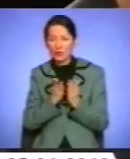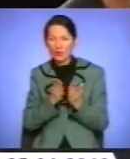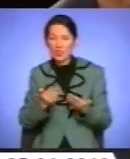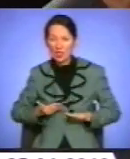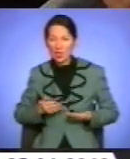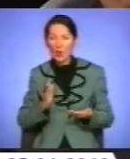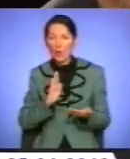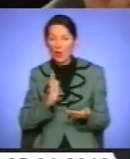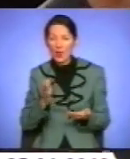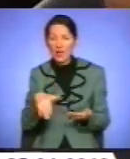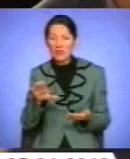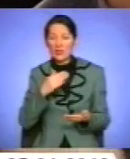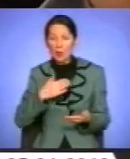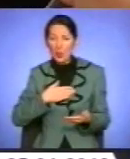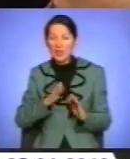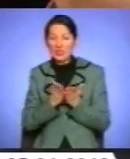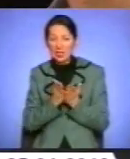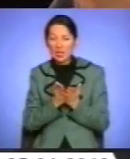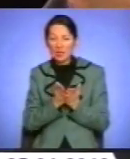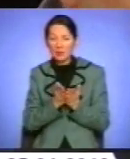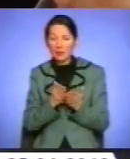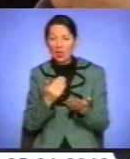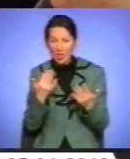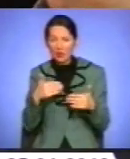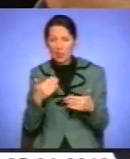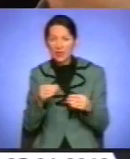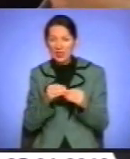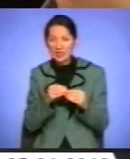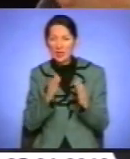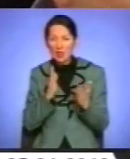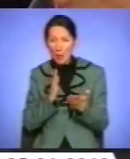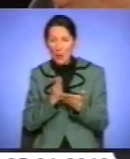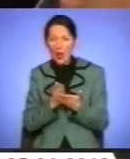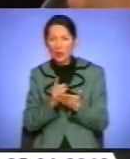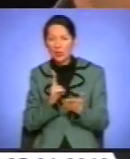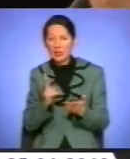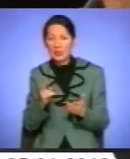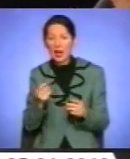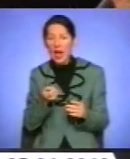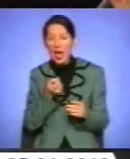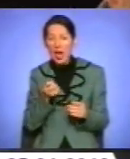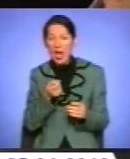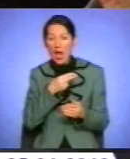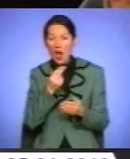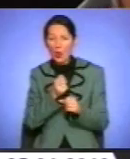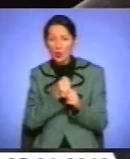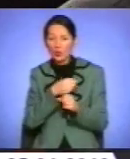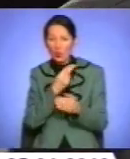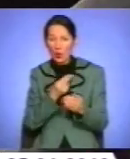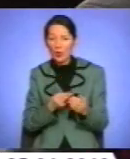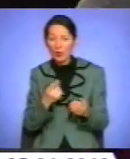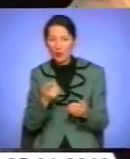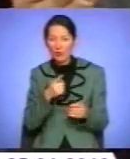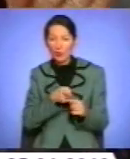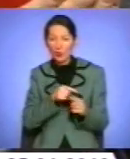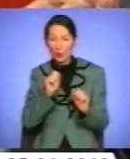які вийшли до цього часу, а їх вже десь 10, мають якийсь, бодай, маленький елементик, але коричневого кольору. Ви в цьому можете